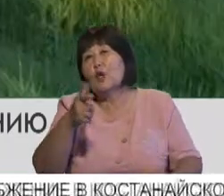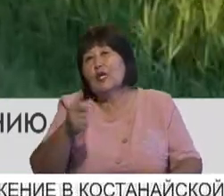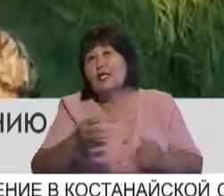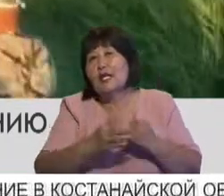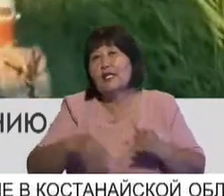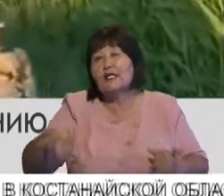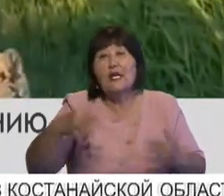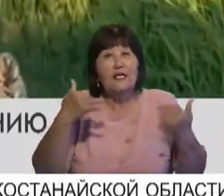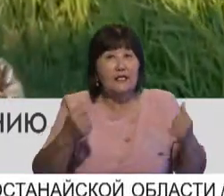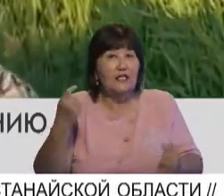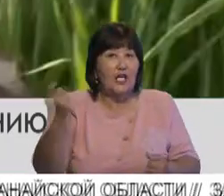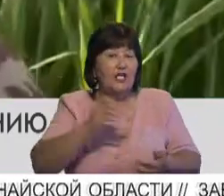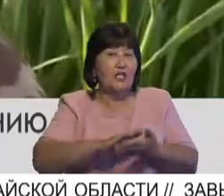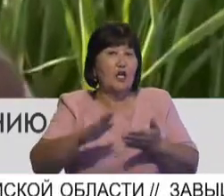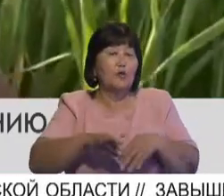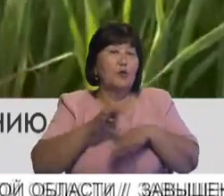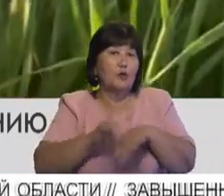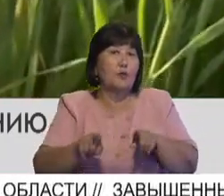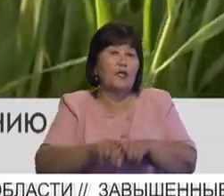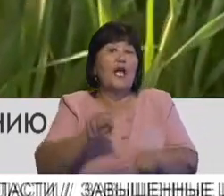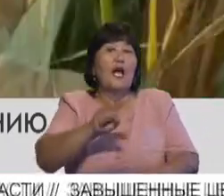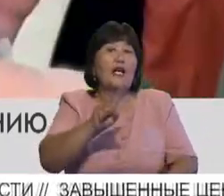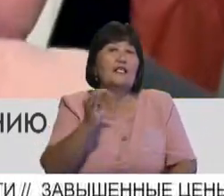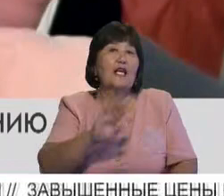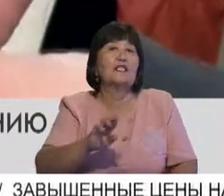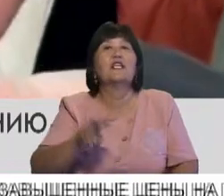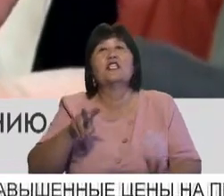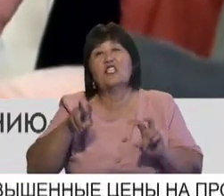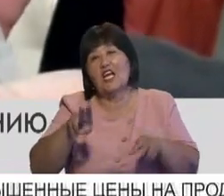земли сейчас химическая обработка проводится от азиатской